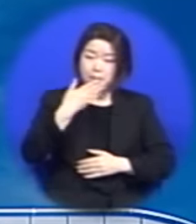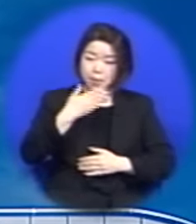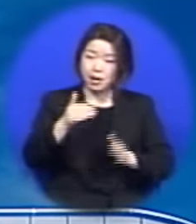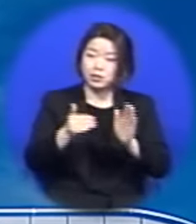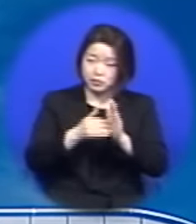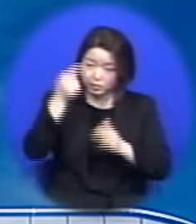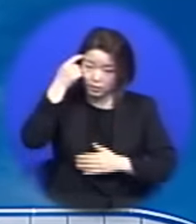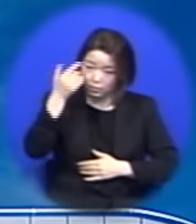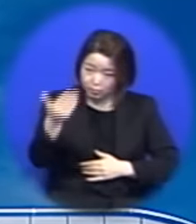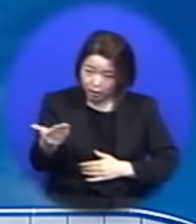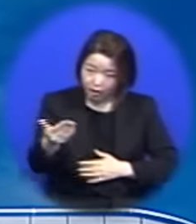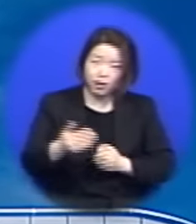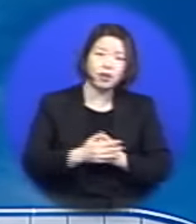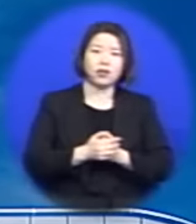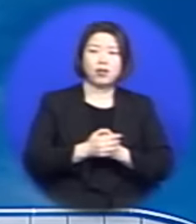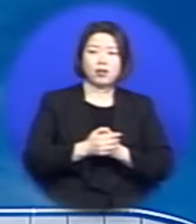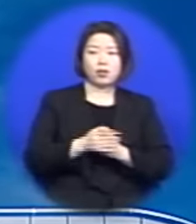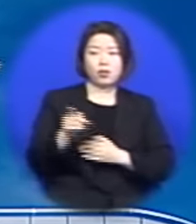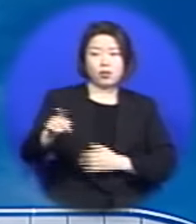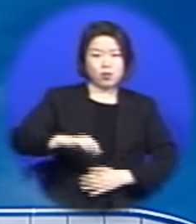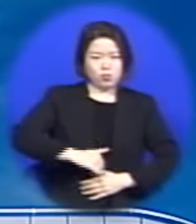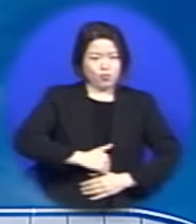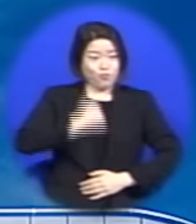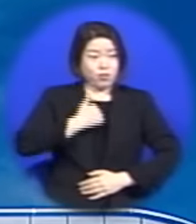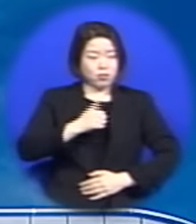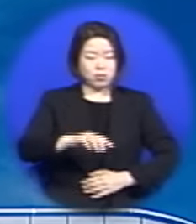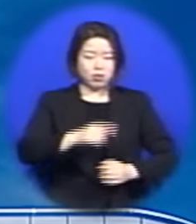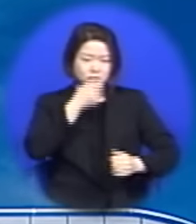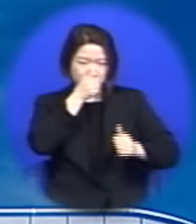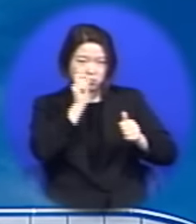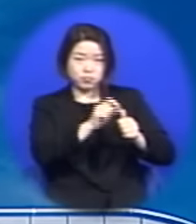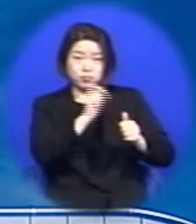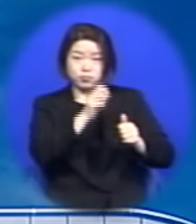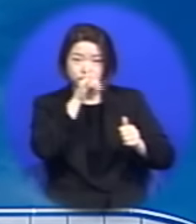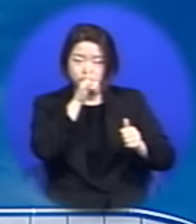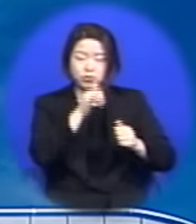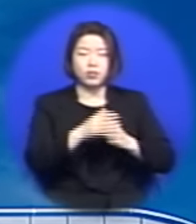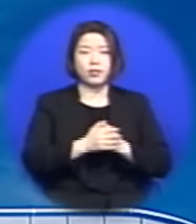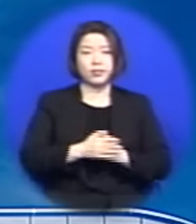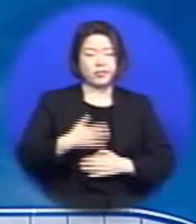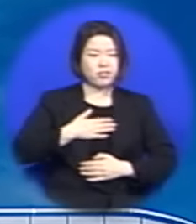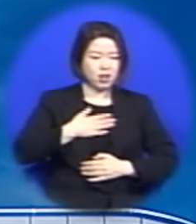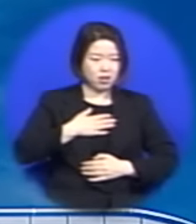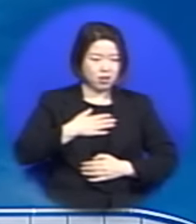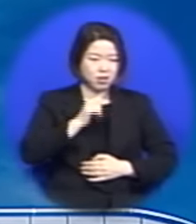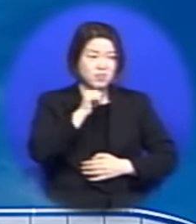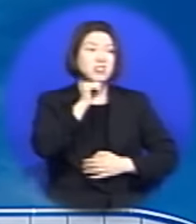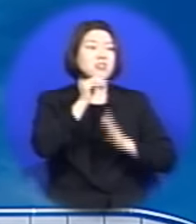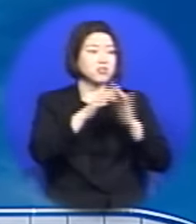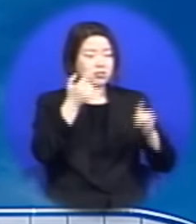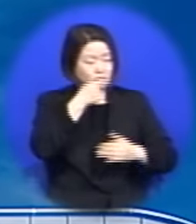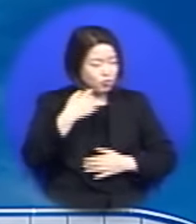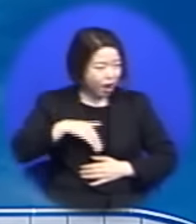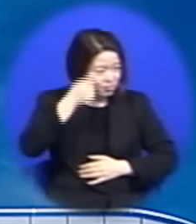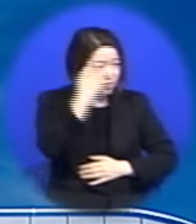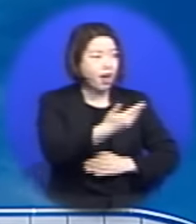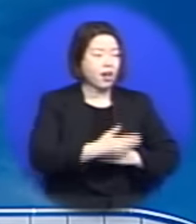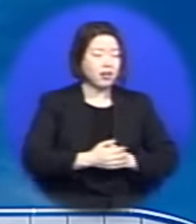이렇게 물었더니 화를 내쉬면서 막 욕을 하더랍니다 내가 거은 줄 아느냐